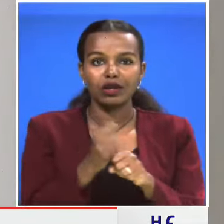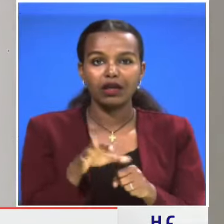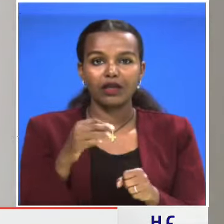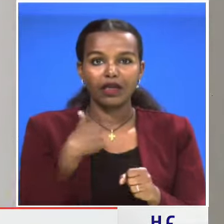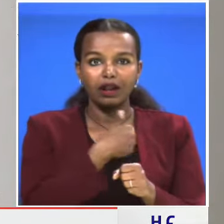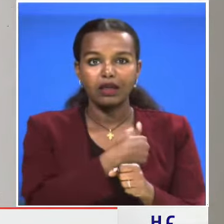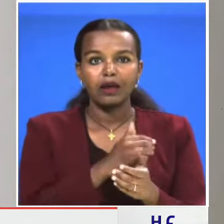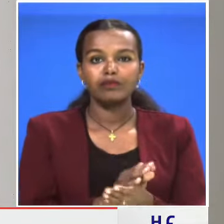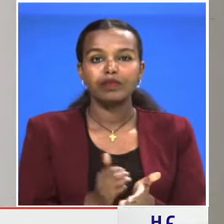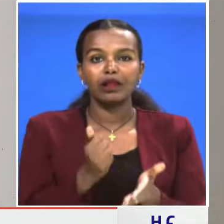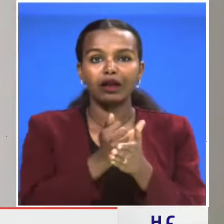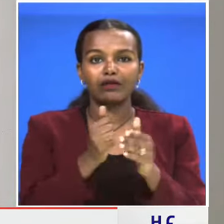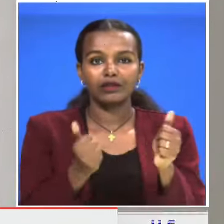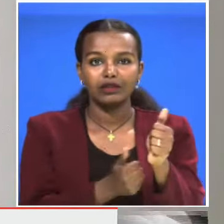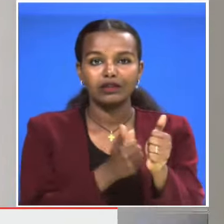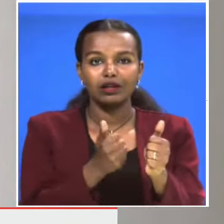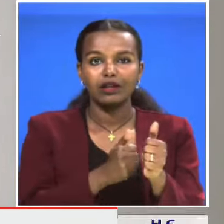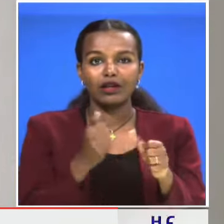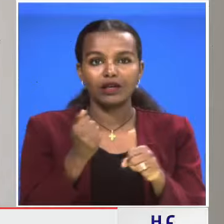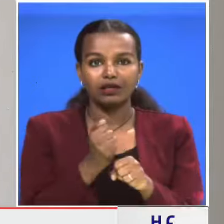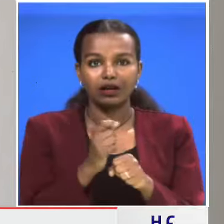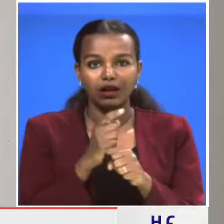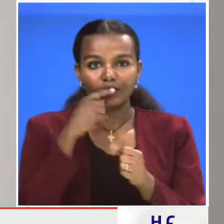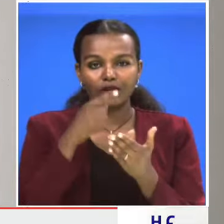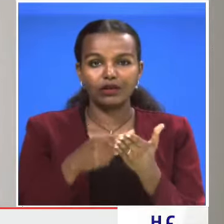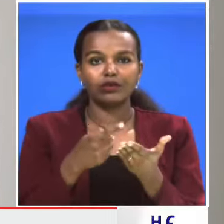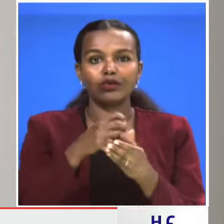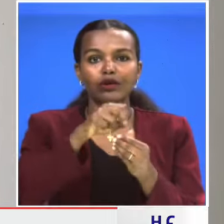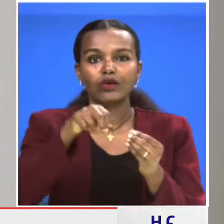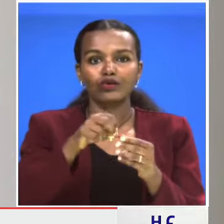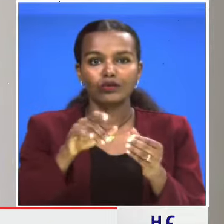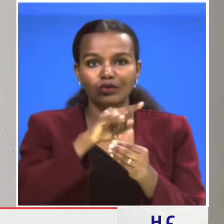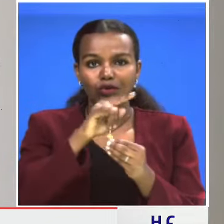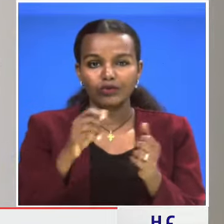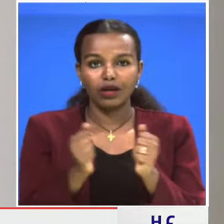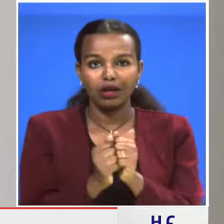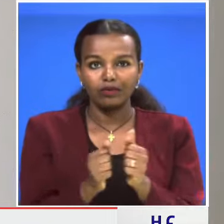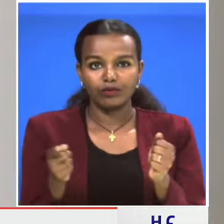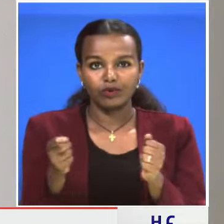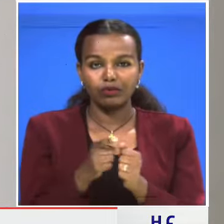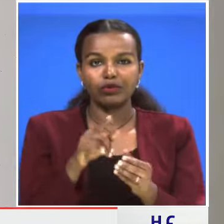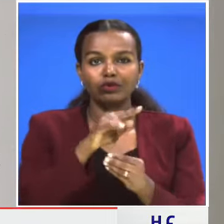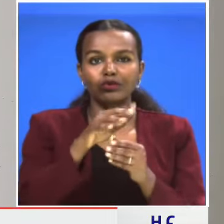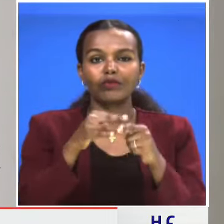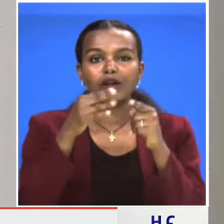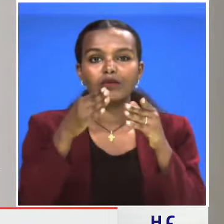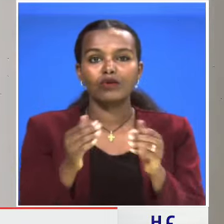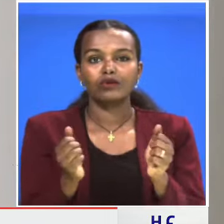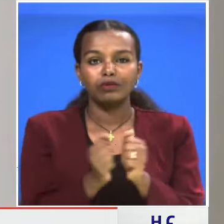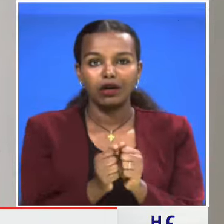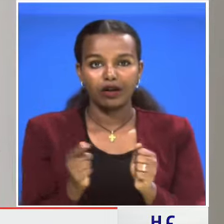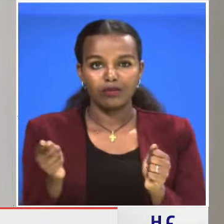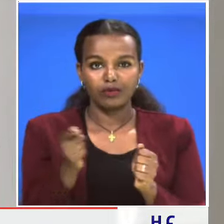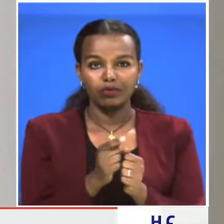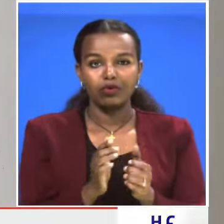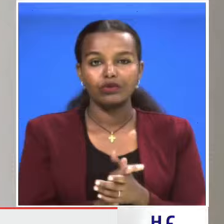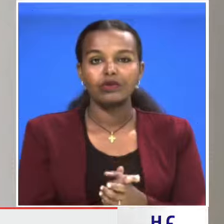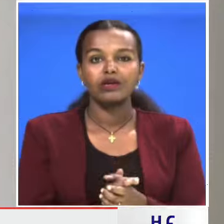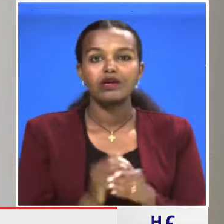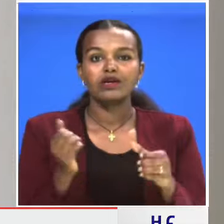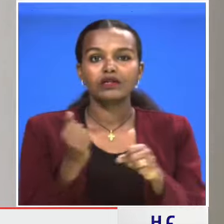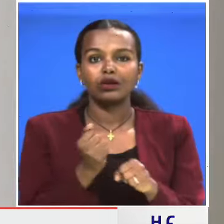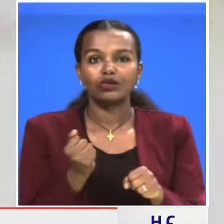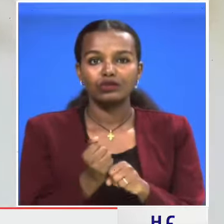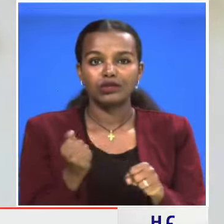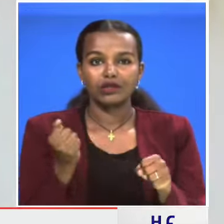እኛም ድጋፍና ክትትላችንን እየሰራ ነው በእነዚህ ወረዳዎችም ዞኑም ጋር በጋራ በመሆን የዞኑ ባለሙያዎች ጋር በጋራ በመሆን ስራዎችን